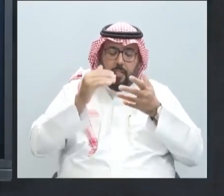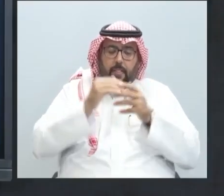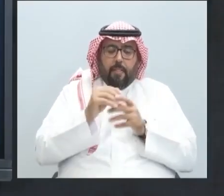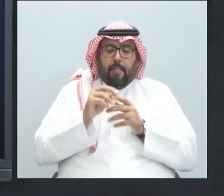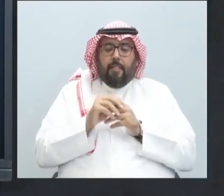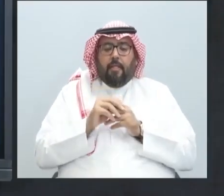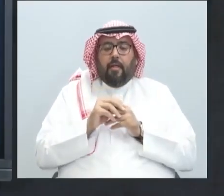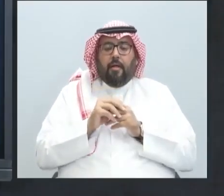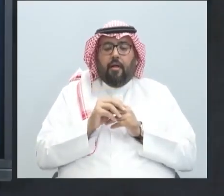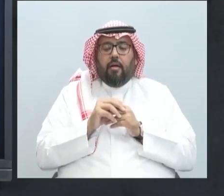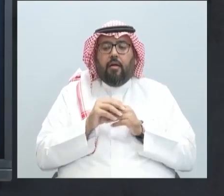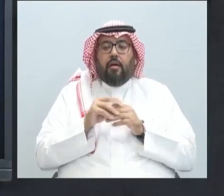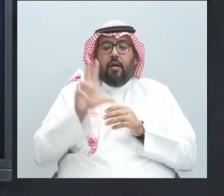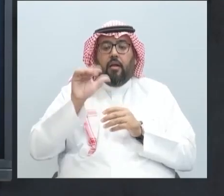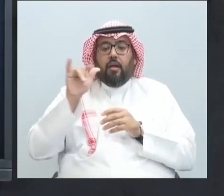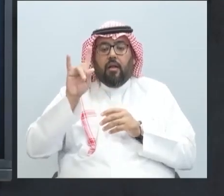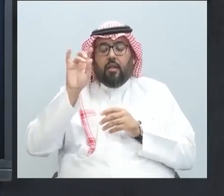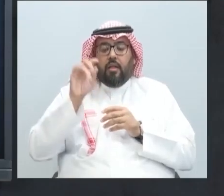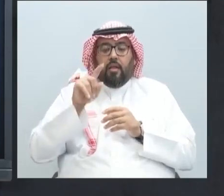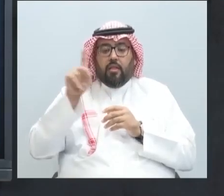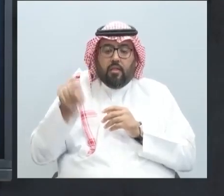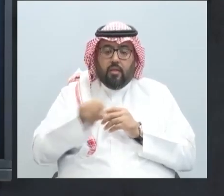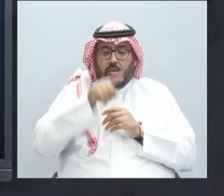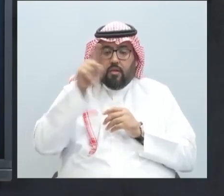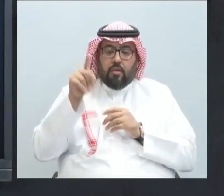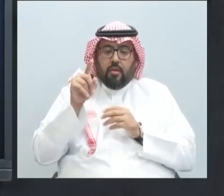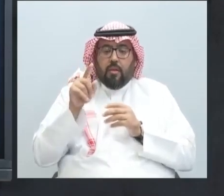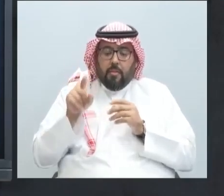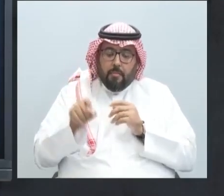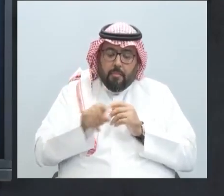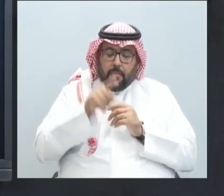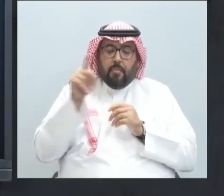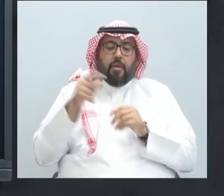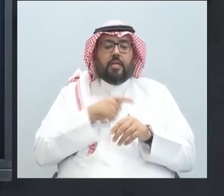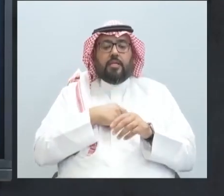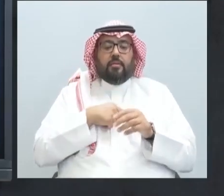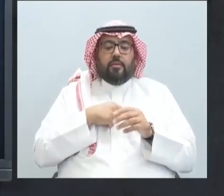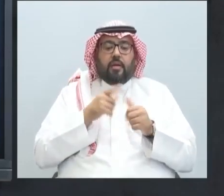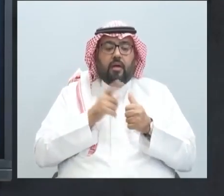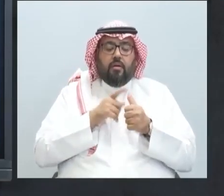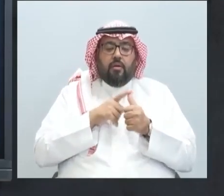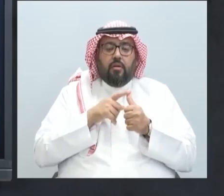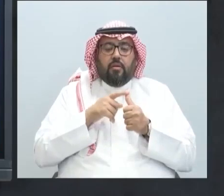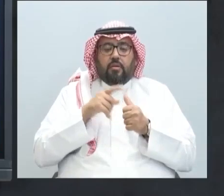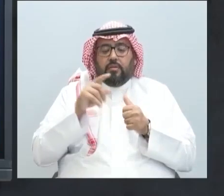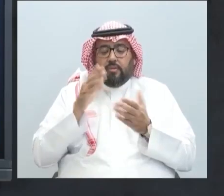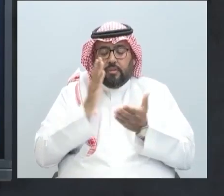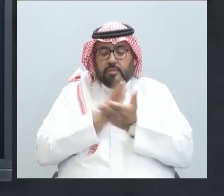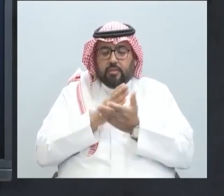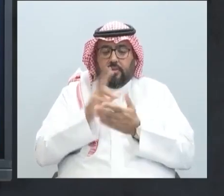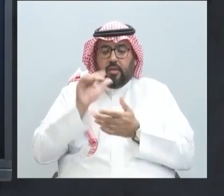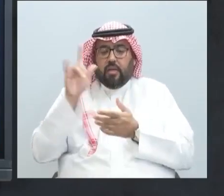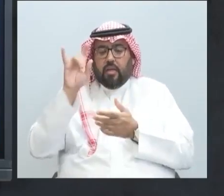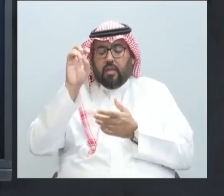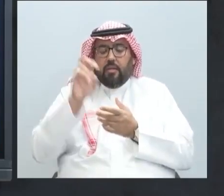الجي 1 شاهدنا هذه الخليه ذكرنا ان الطور البيني هو مرحله من مسماه هو بيني تبدا هذه المرحله بمجرد انقسام الخليه